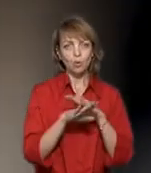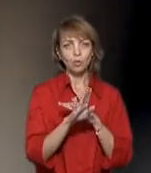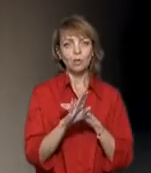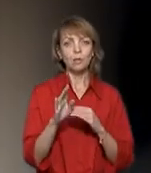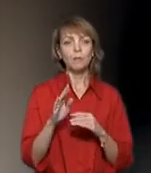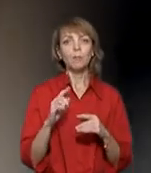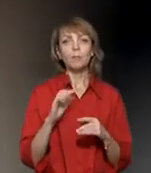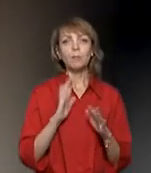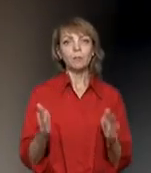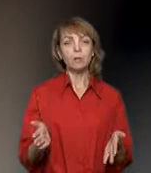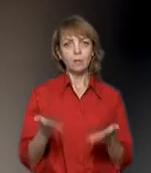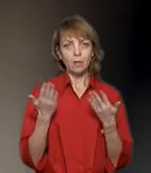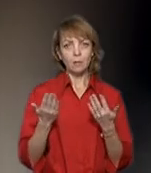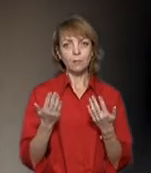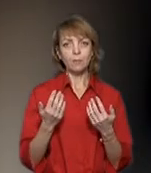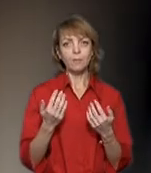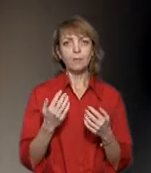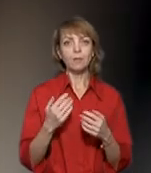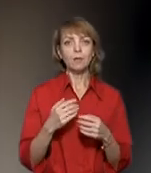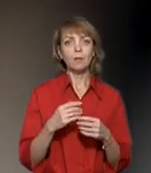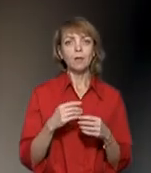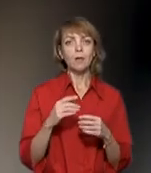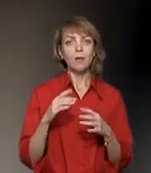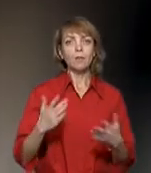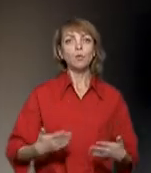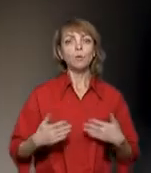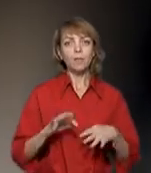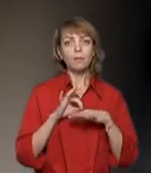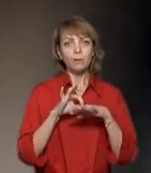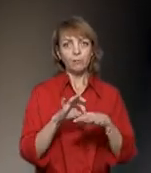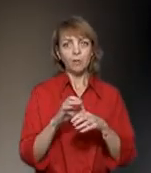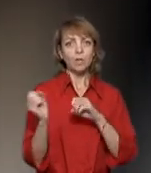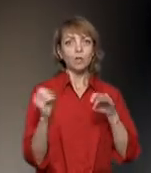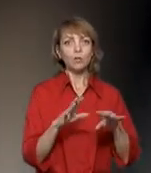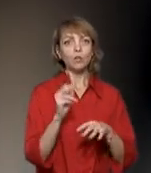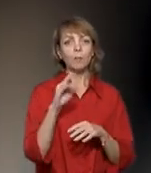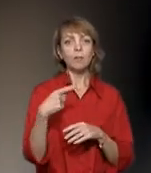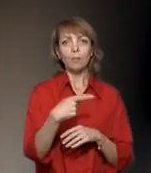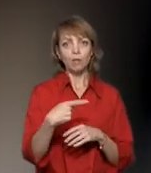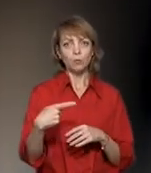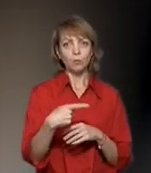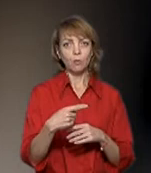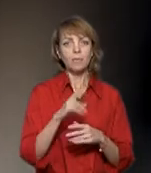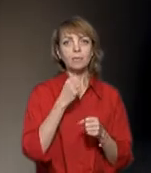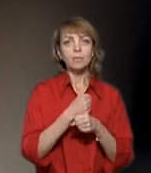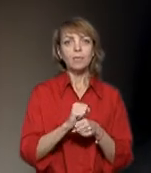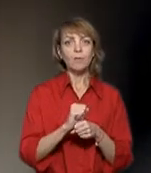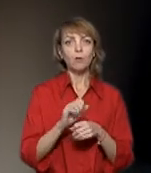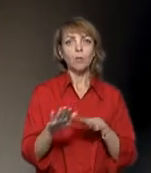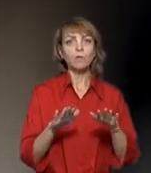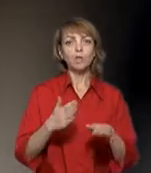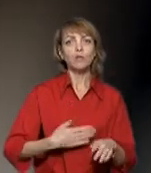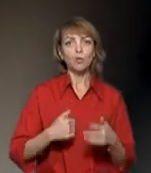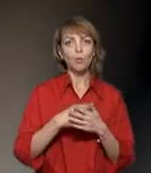масках, у повному екіпіруванні. Нас всіх о 3-й ночі в трусах вивели. Кинули у штабі на 1-му поверсі і заставили повзти на животі